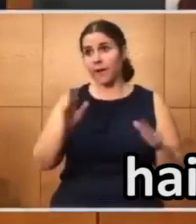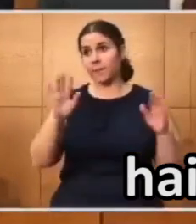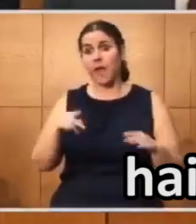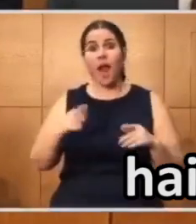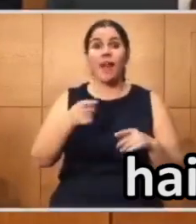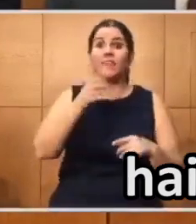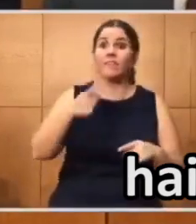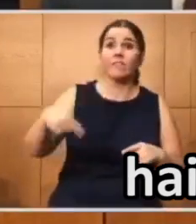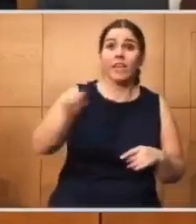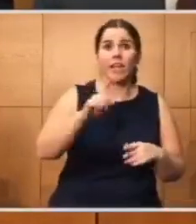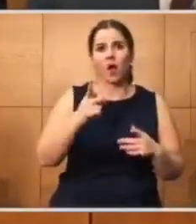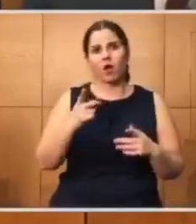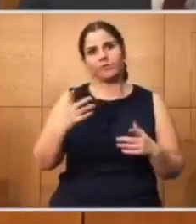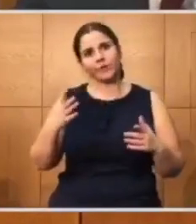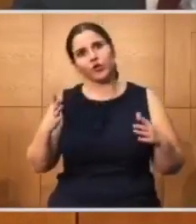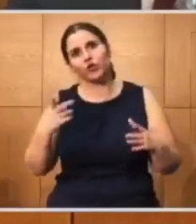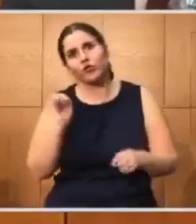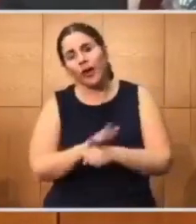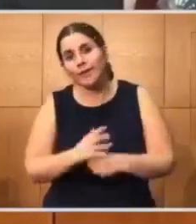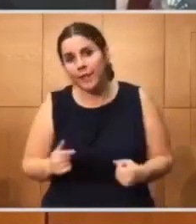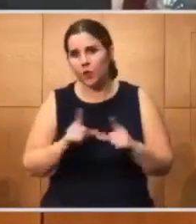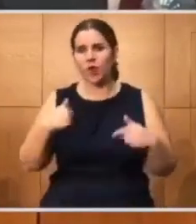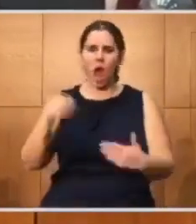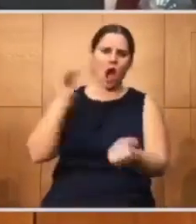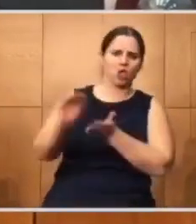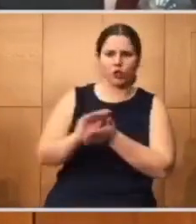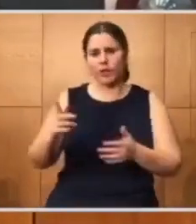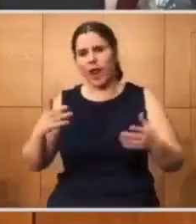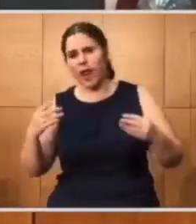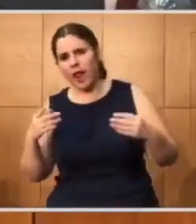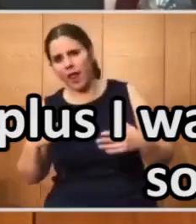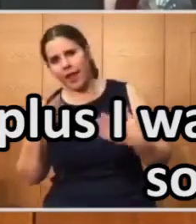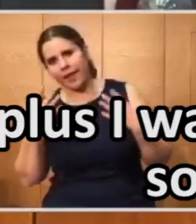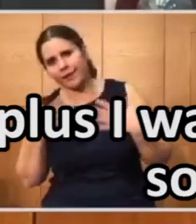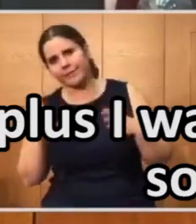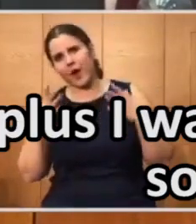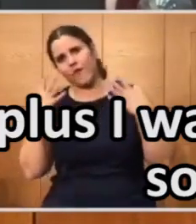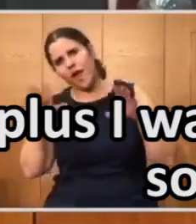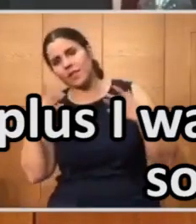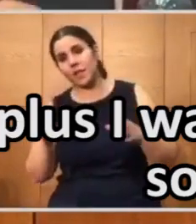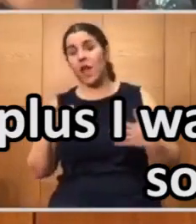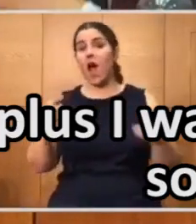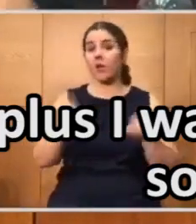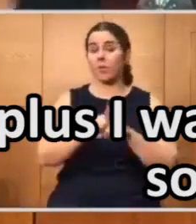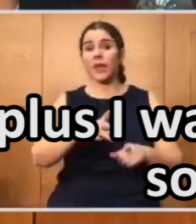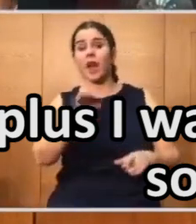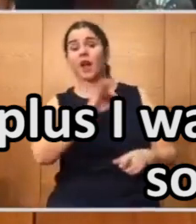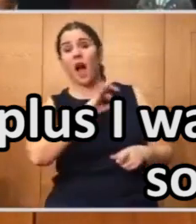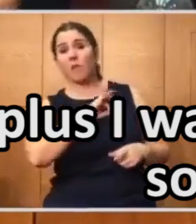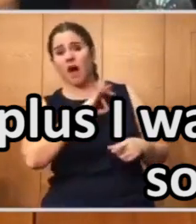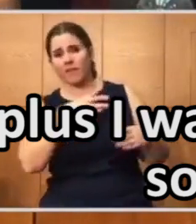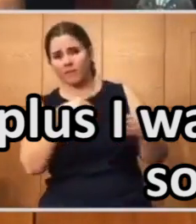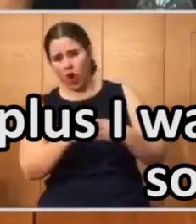vlasy a spozadek, takovýhle fous a prostě kamarádil jsem s Ringo Starrem, tak